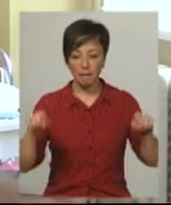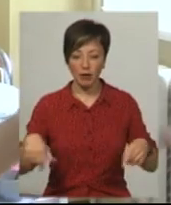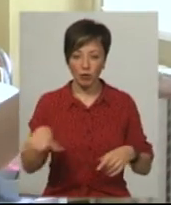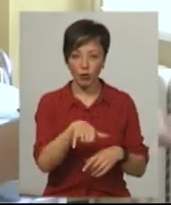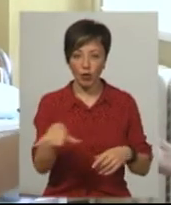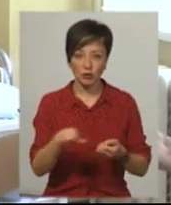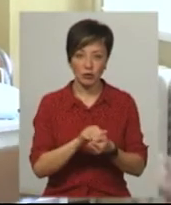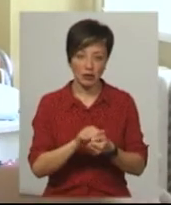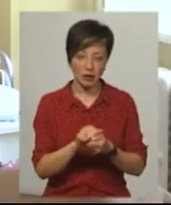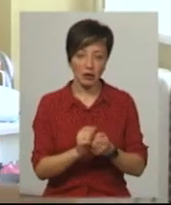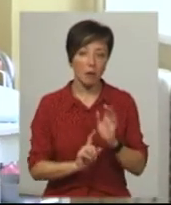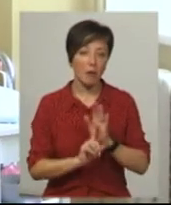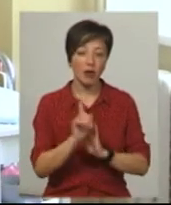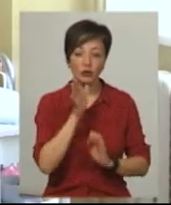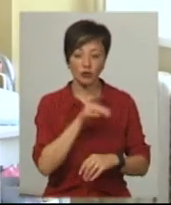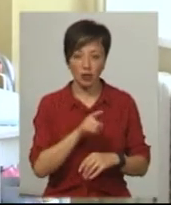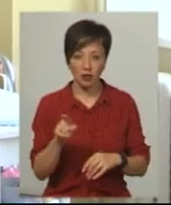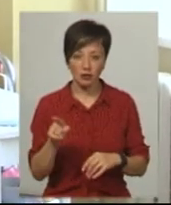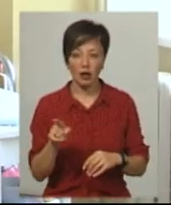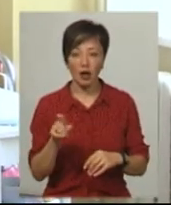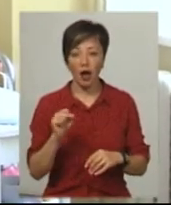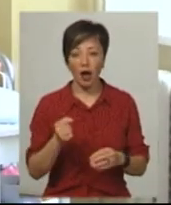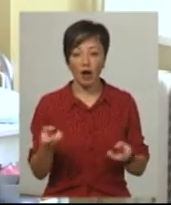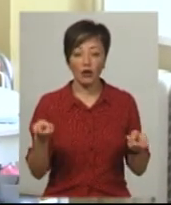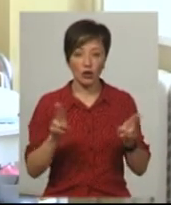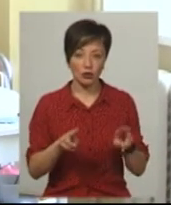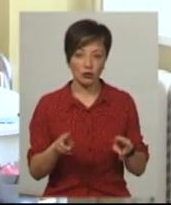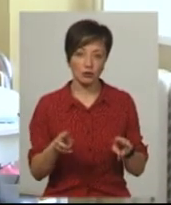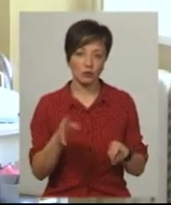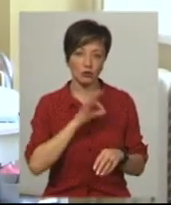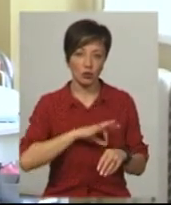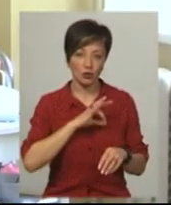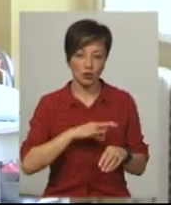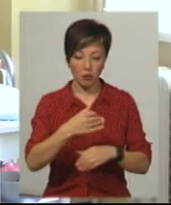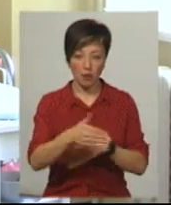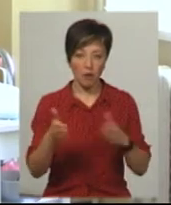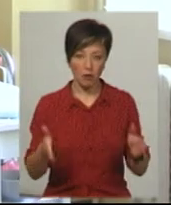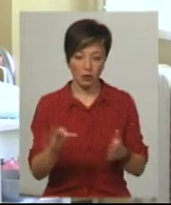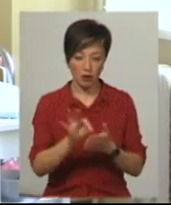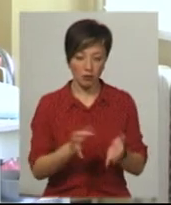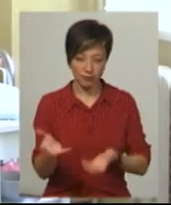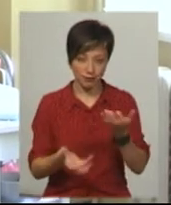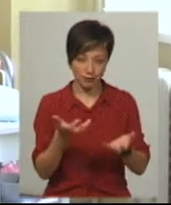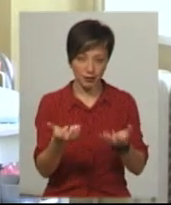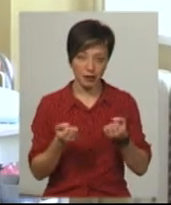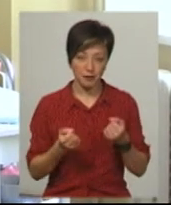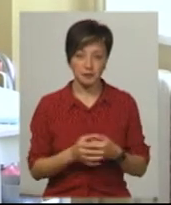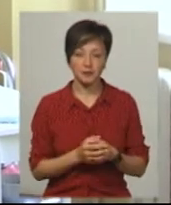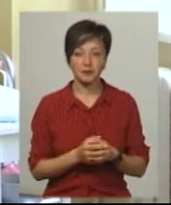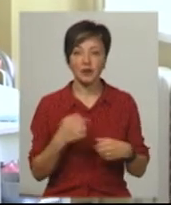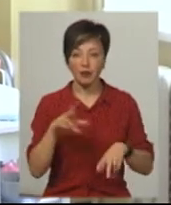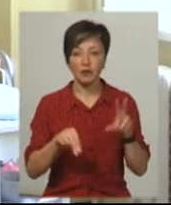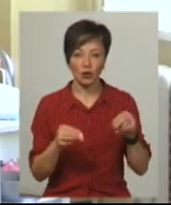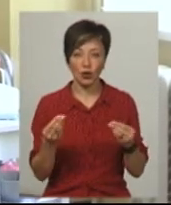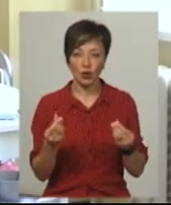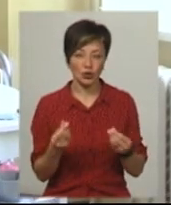погладити, постирати на перший час, як ми взяли. От. А все остальне ми використовуємо з бебі-боксу зразу. Так що я вважаю,